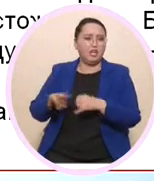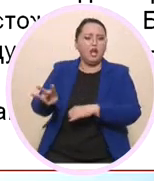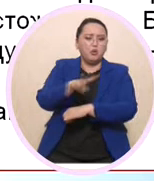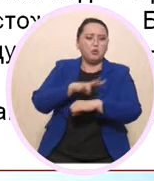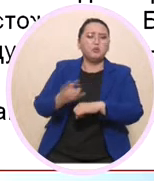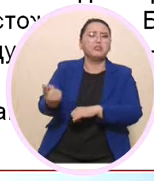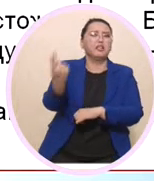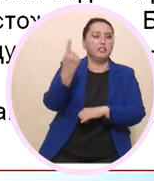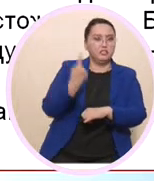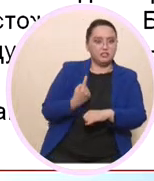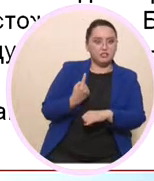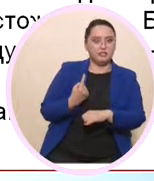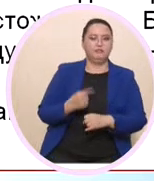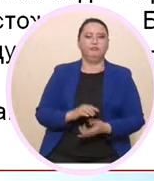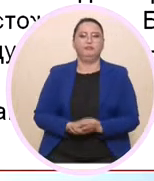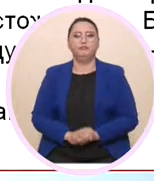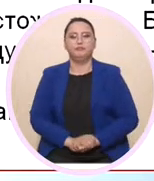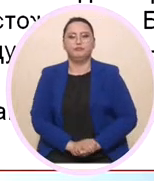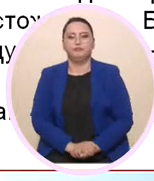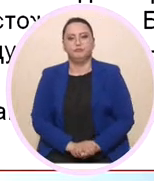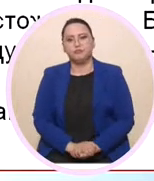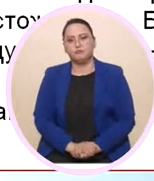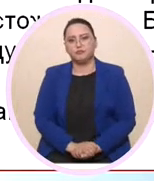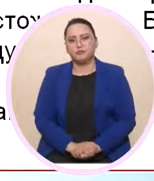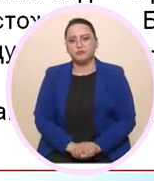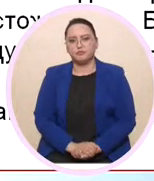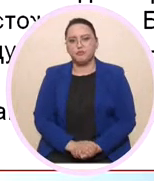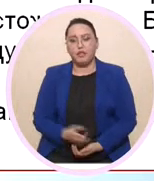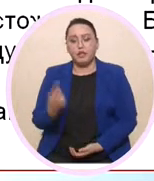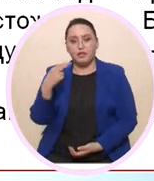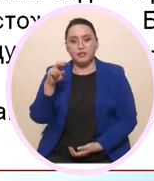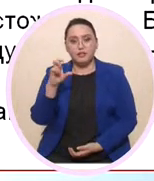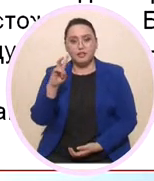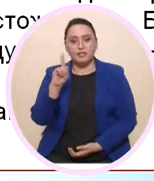ирсэндээ. За энэ хэсэгтэр Дэнзэн өвгөн